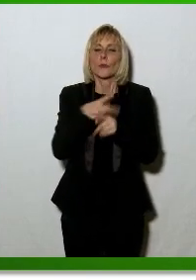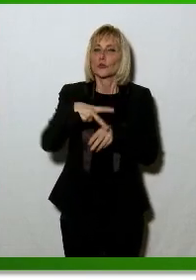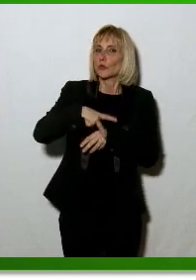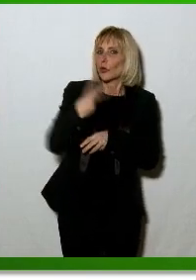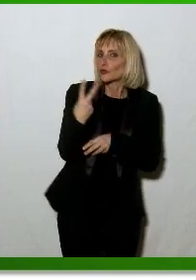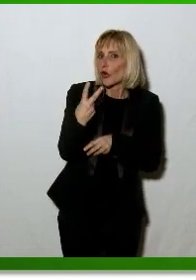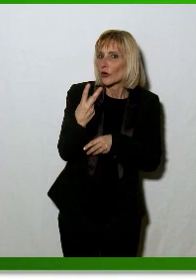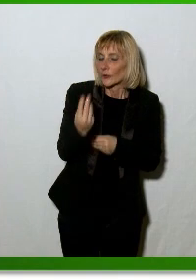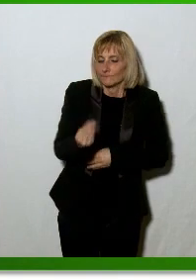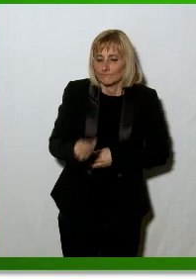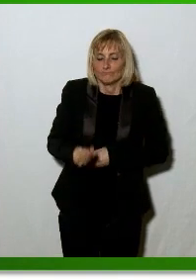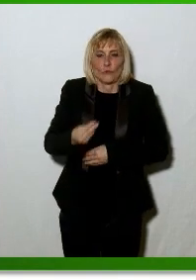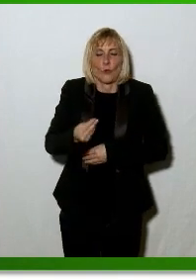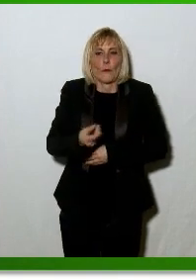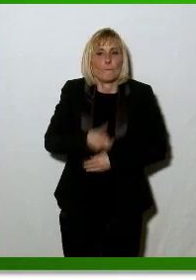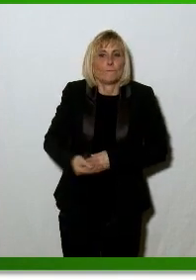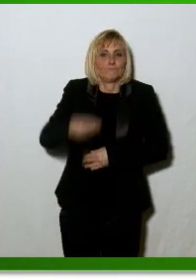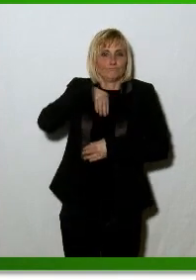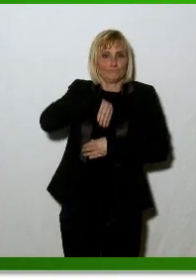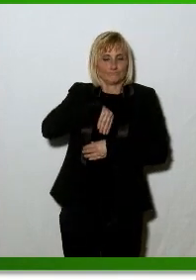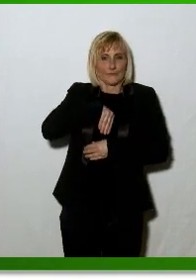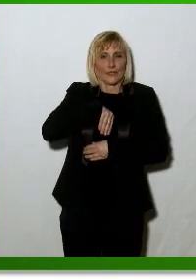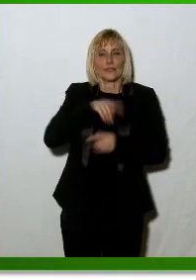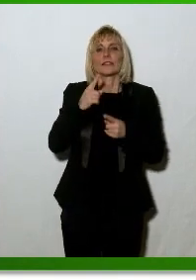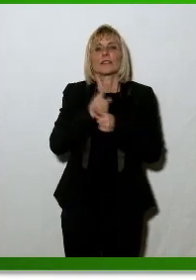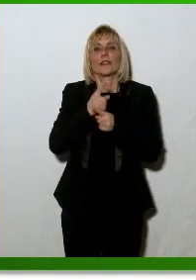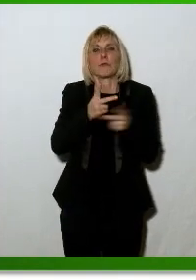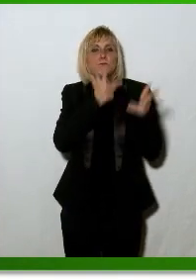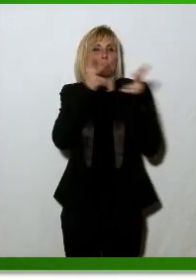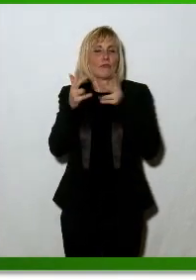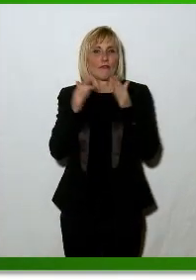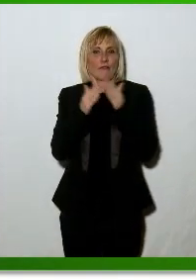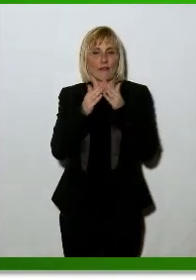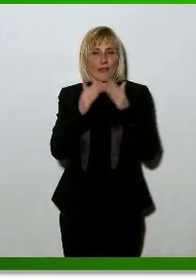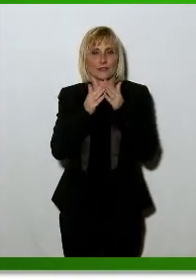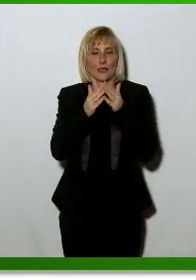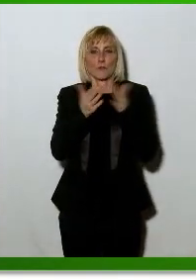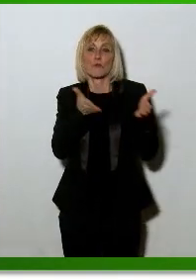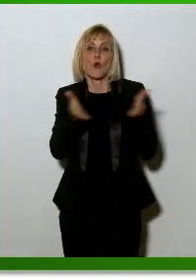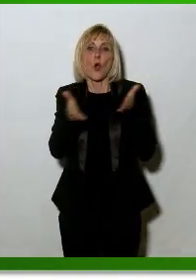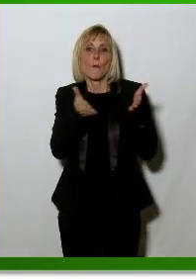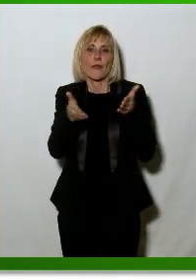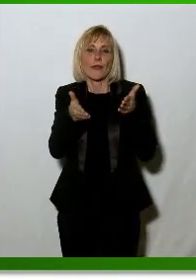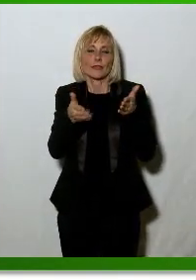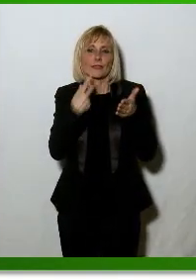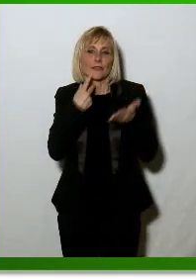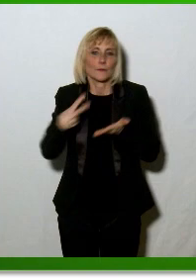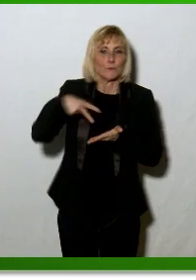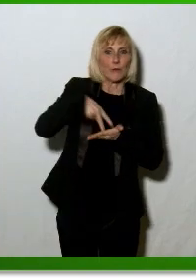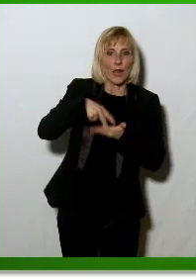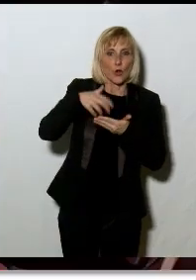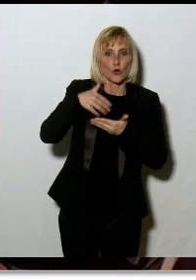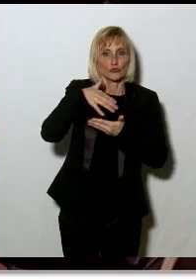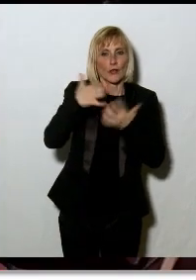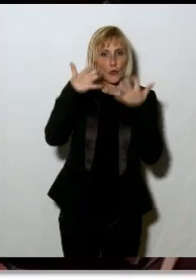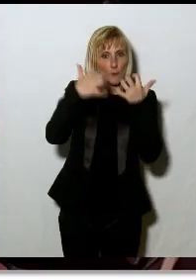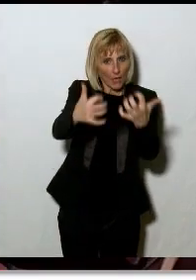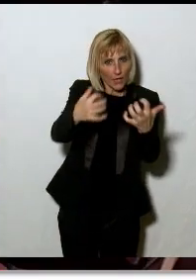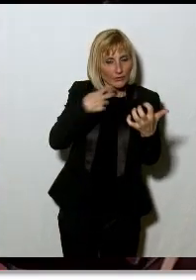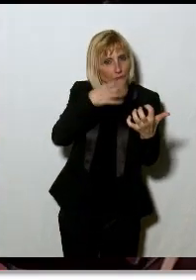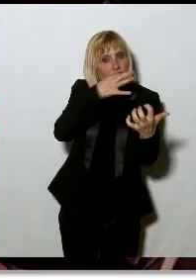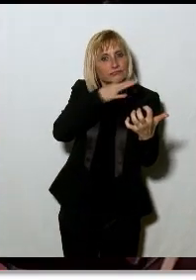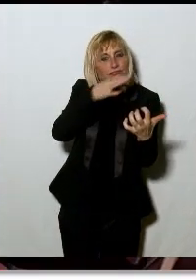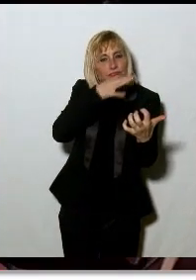giorni che sia frutto non solo dei momenti dal palcoscenico rivolti alla platea ma anche viceversa Ovviamente con